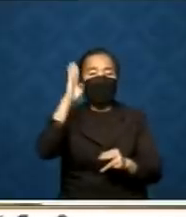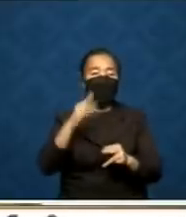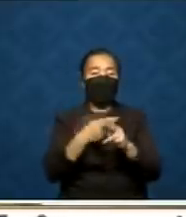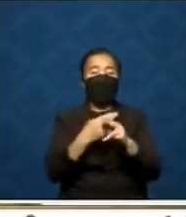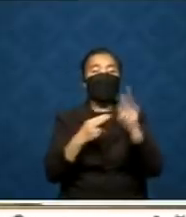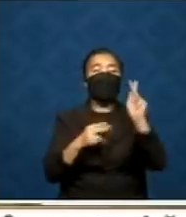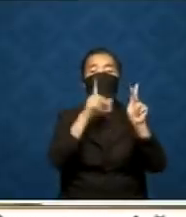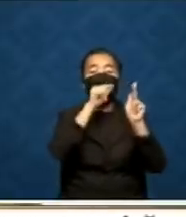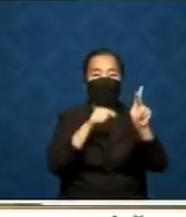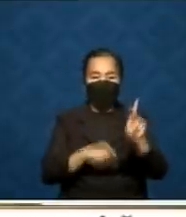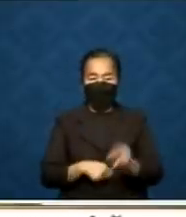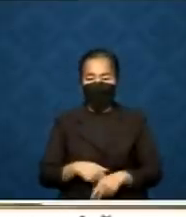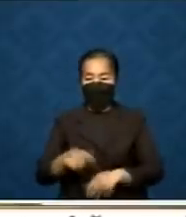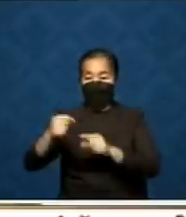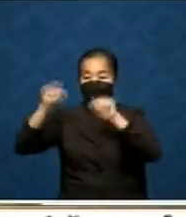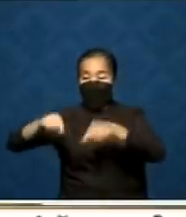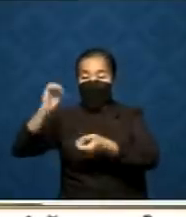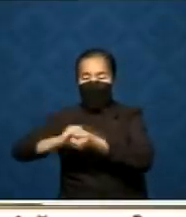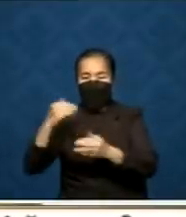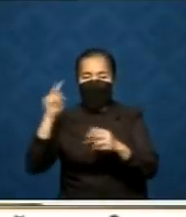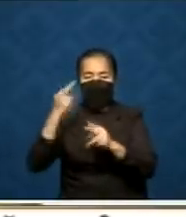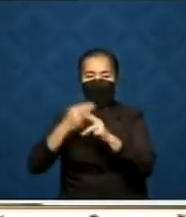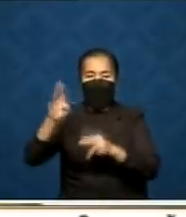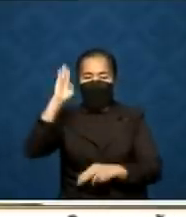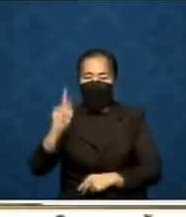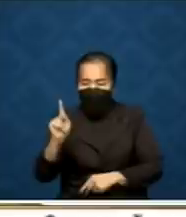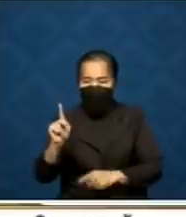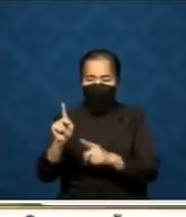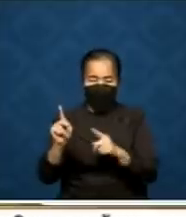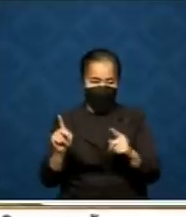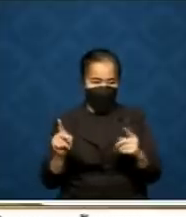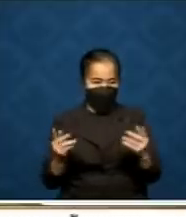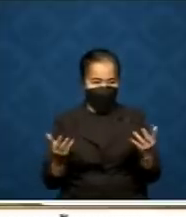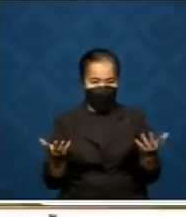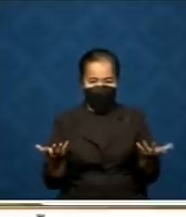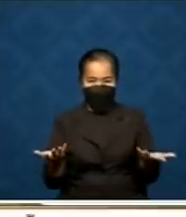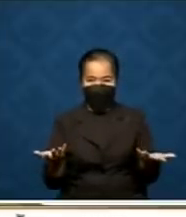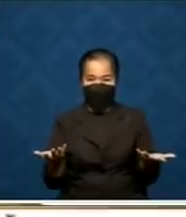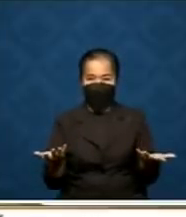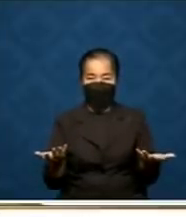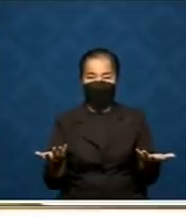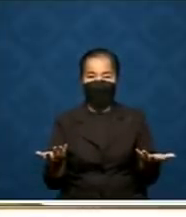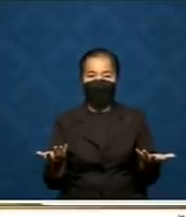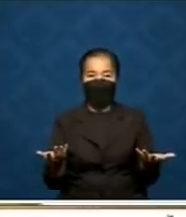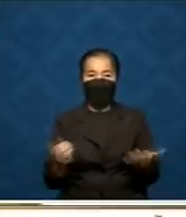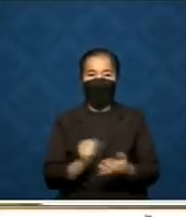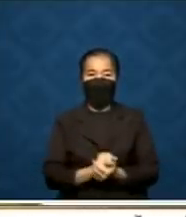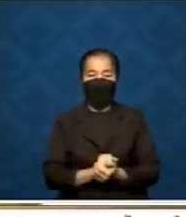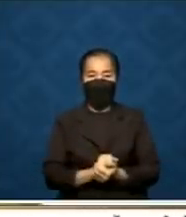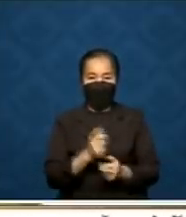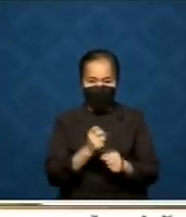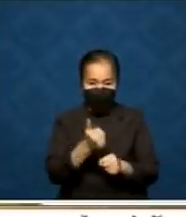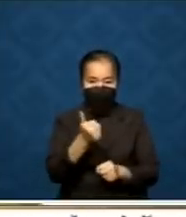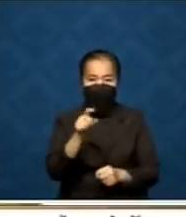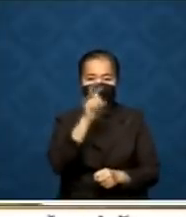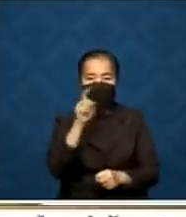คือบ่ชัดขอค่ะยาวมากมีอะไรเกิดขึ้นน่ะก็ทำได้ยังไงนี่